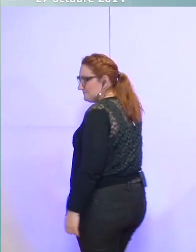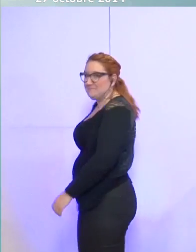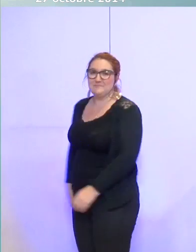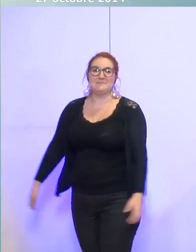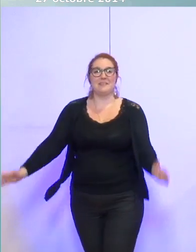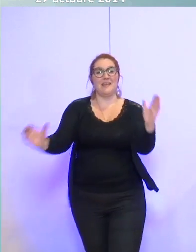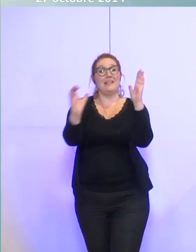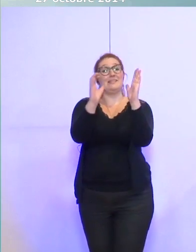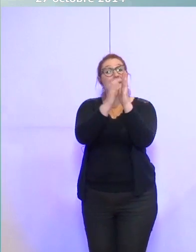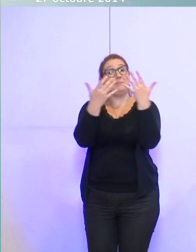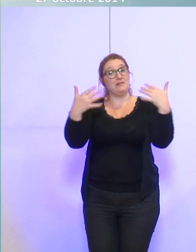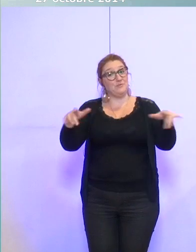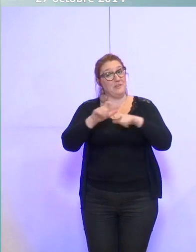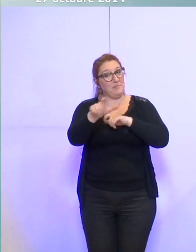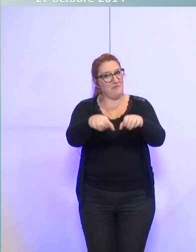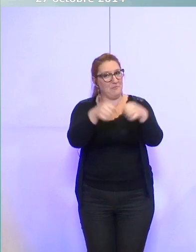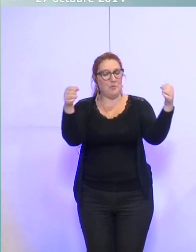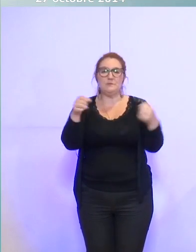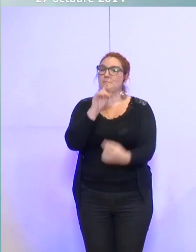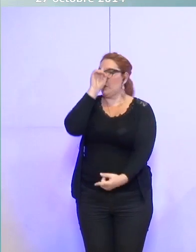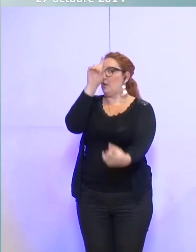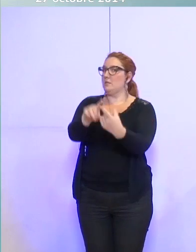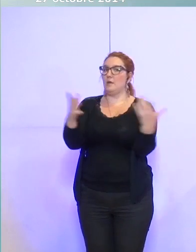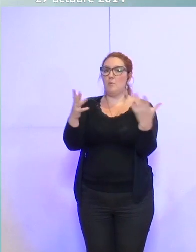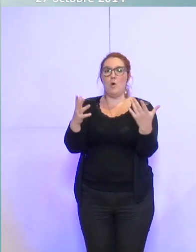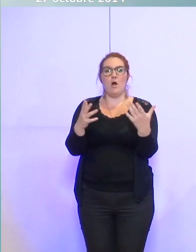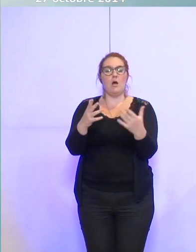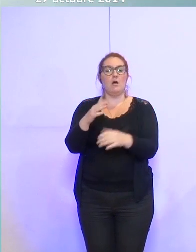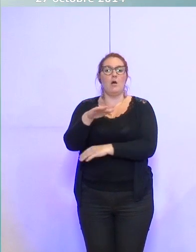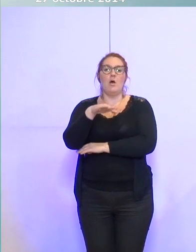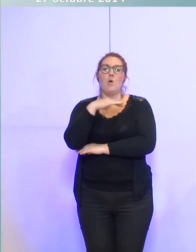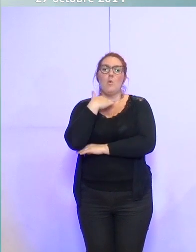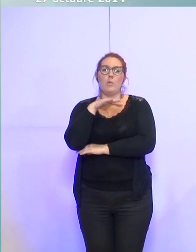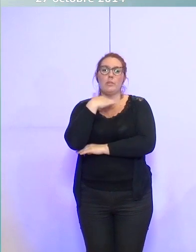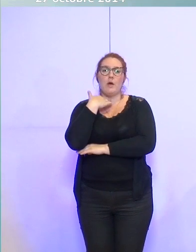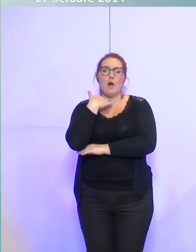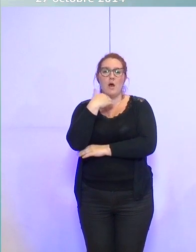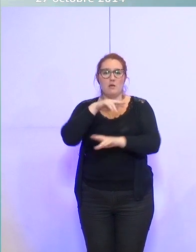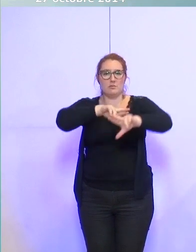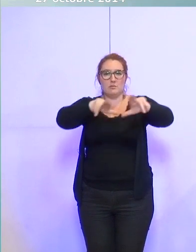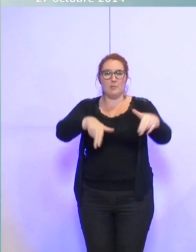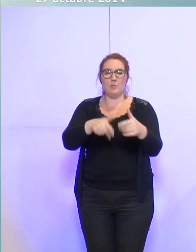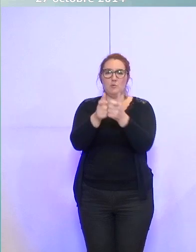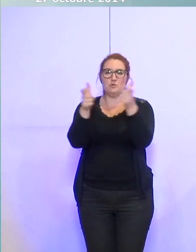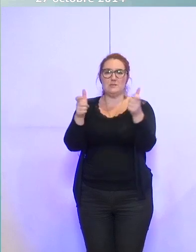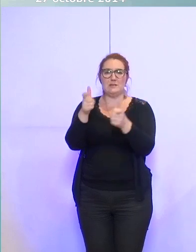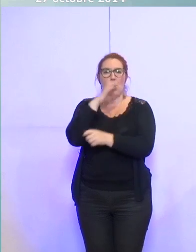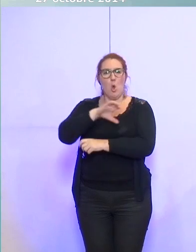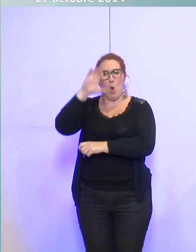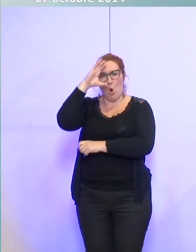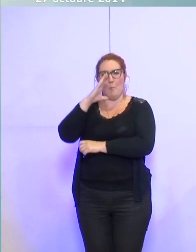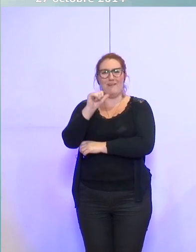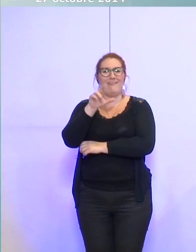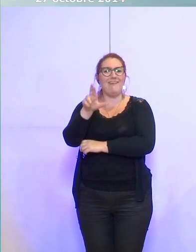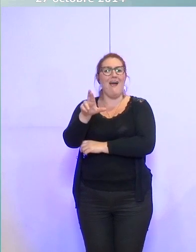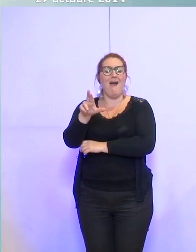et qui porte sur l'autorisation de signature d'un contrat d'abonnement avec la société Europcar. Je ne sais pas s'il y a une prise de parole, mais cette délibération est